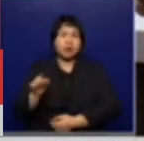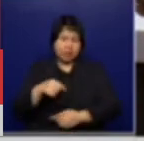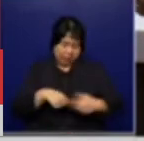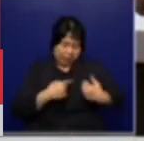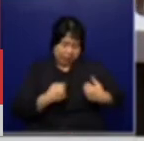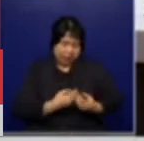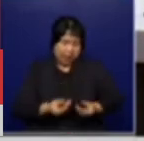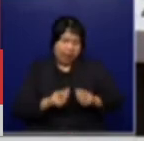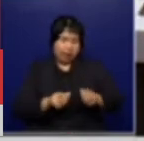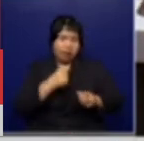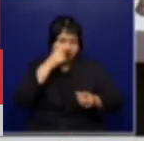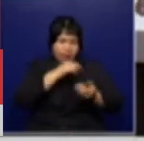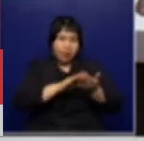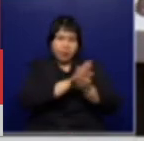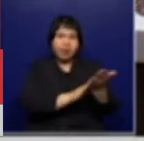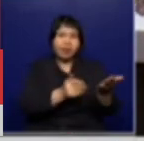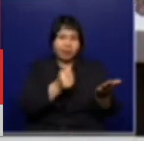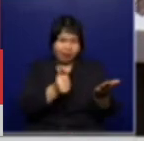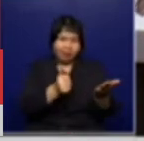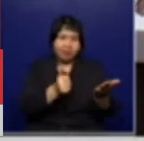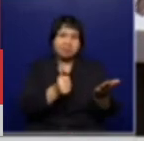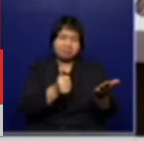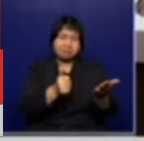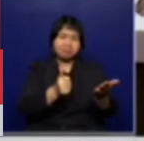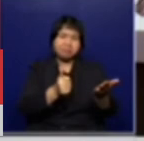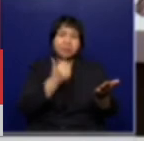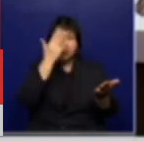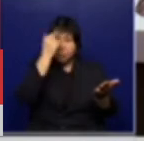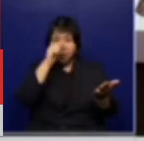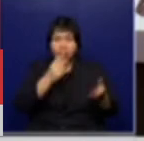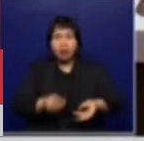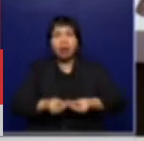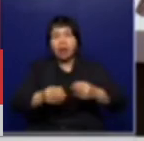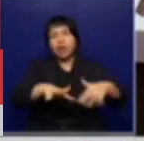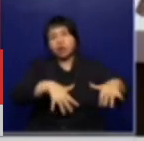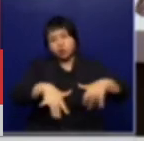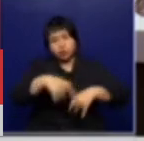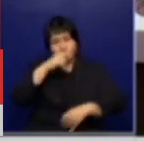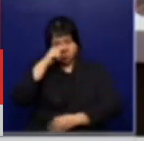ต่อแผ่นดินครั้งยิ่งใหญ่เพื่อชาวไทยทั้งประเทศ